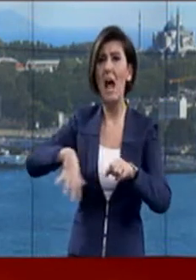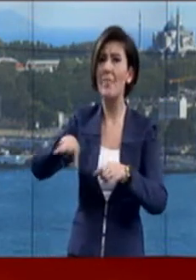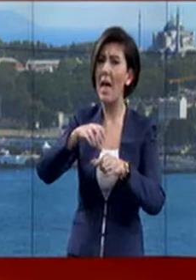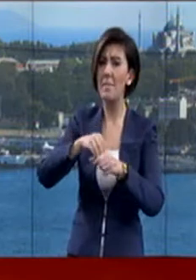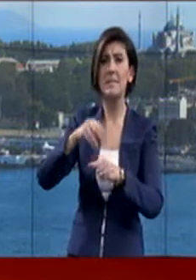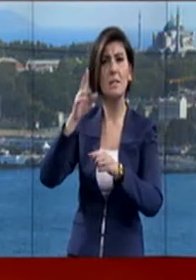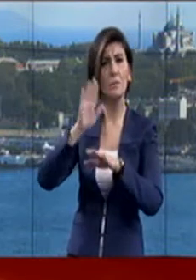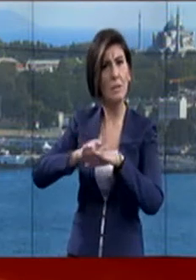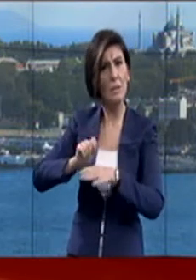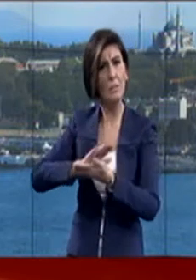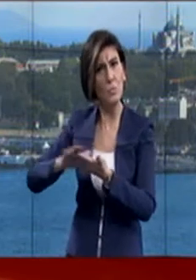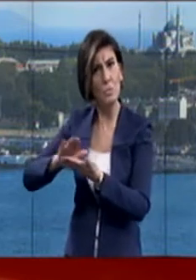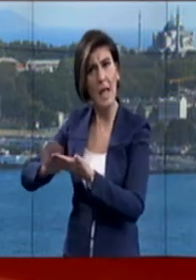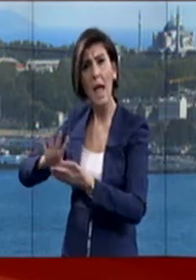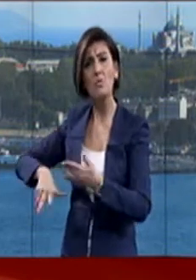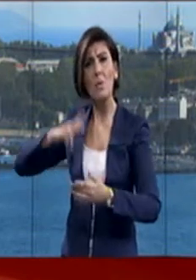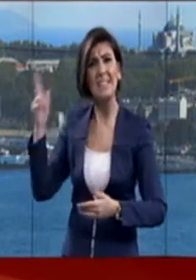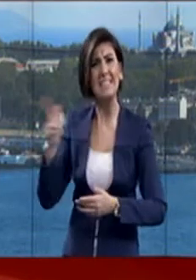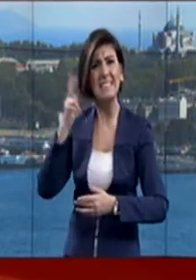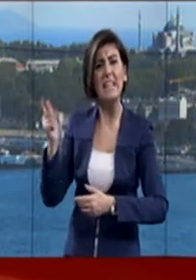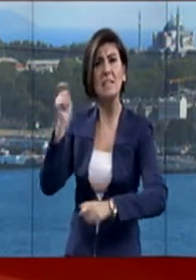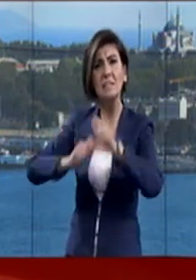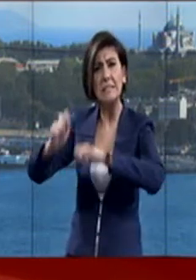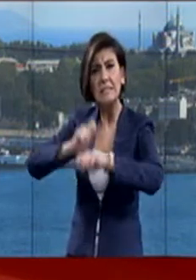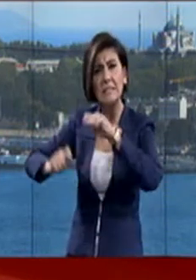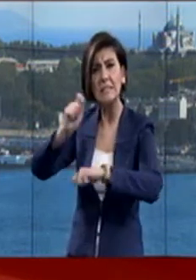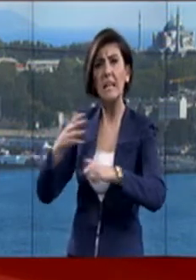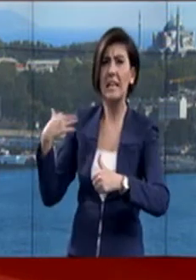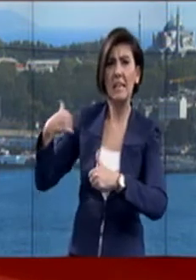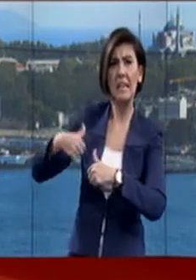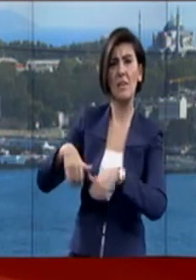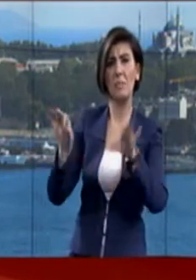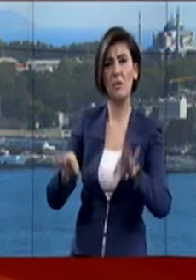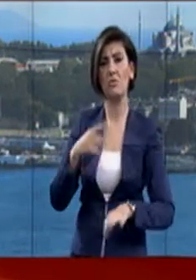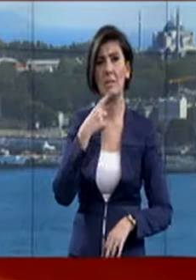telafi edecek çok hızlı bir restorasyon sürecini de başlatacağız dedi.